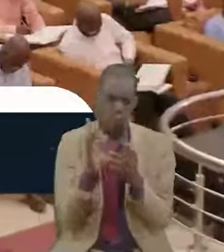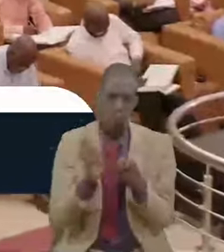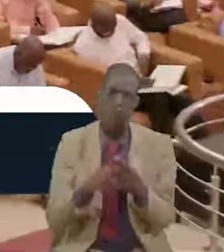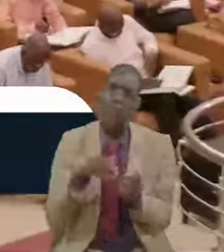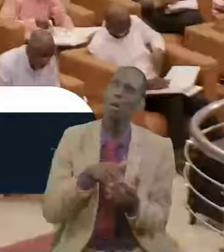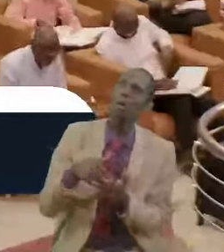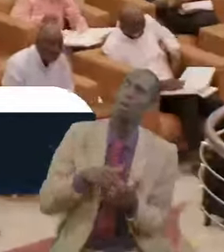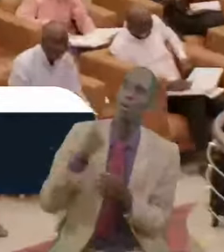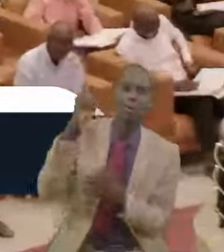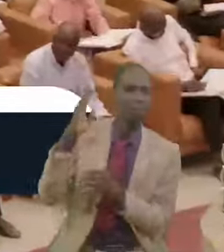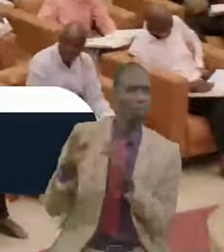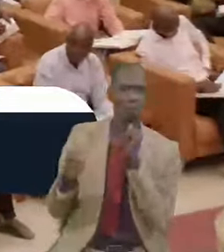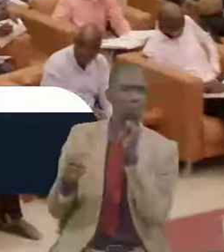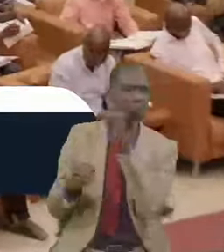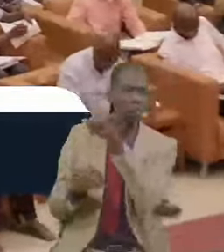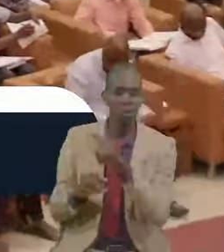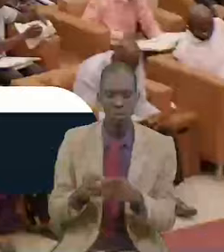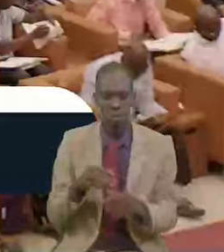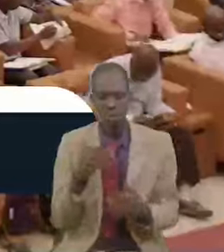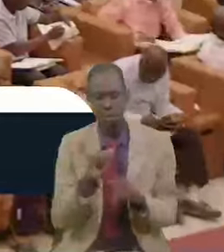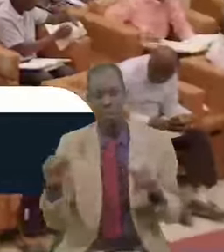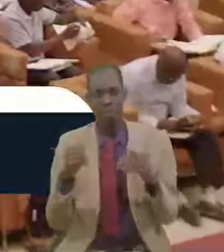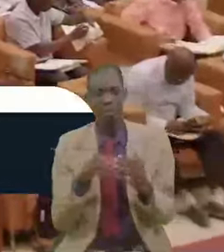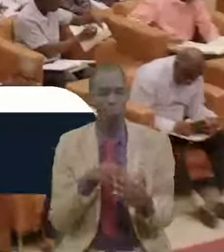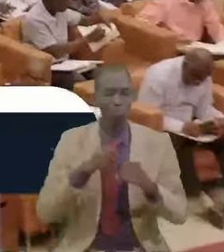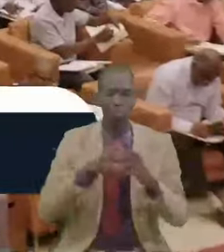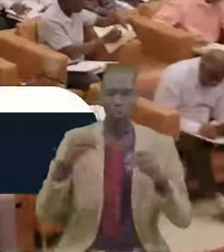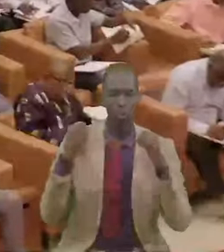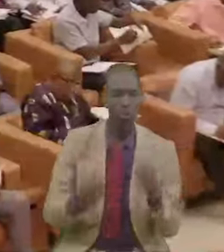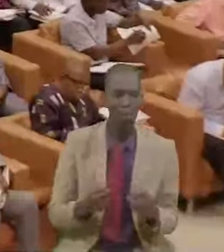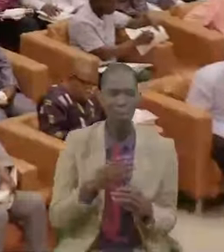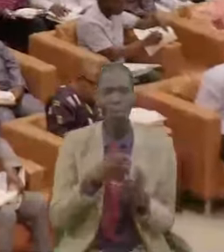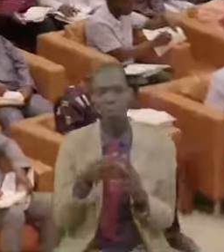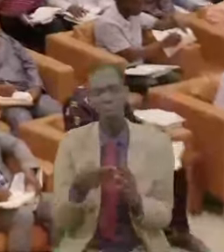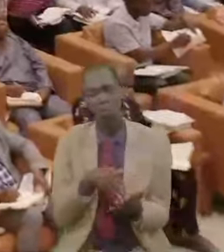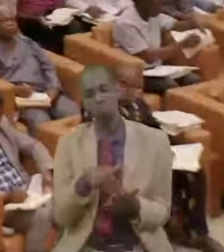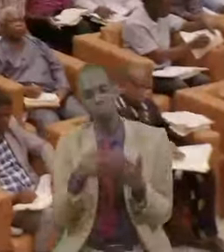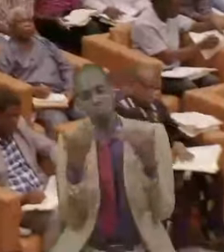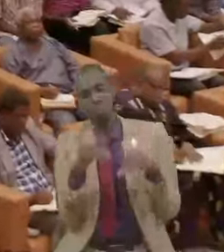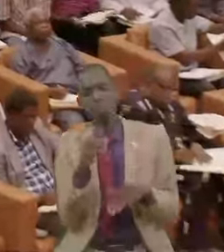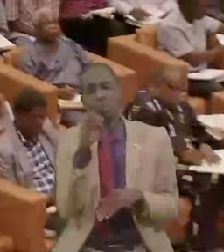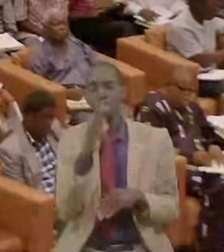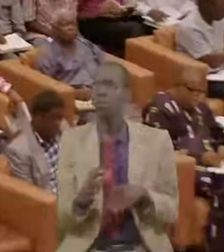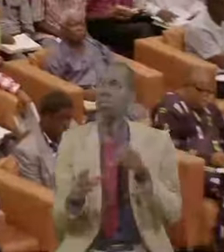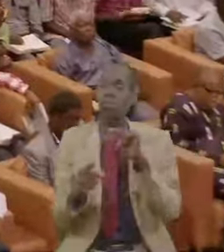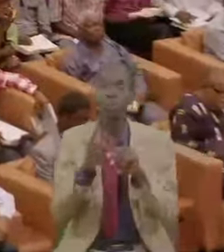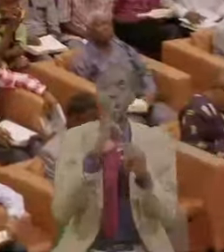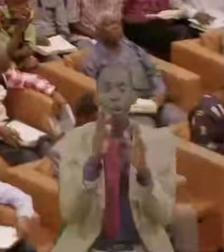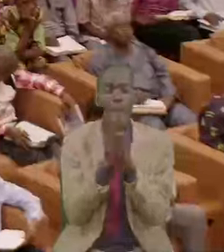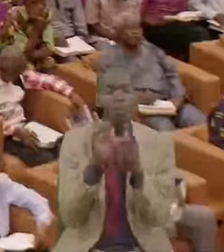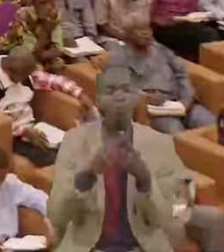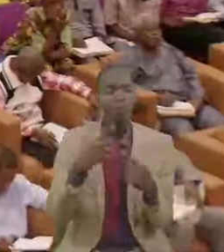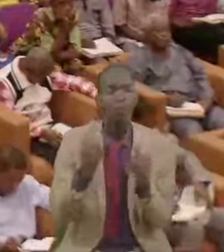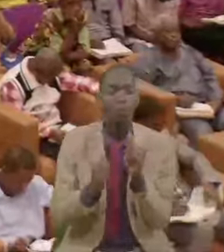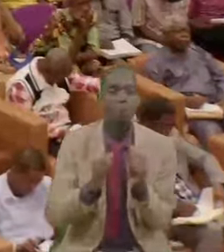priez pas un Dieu faible, un Dieu limité, mais vous priez, vous faites votre supplication au Tout-Puissant, il va